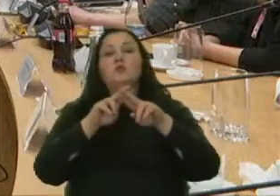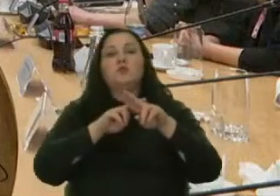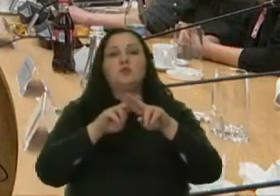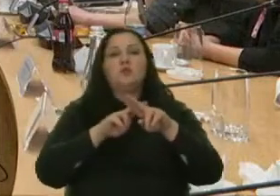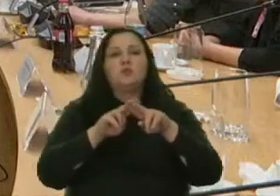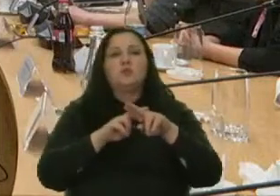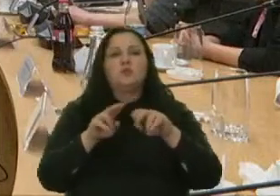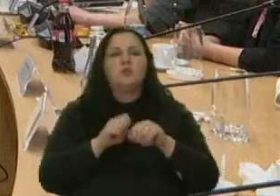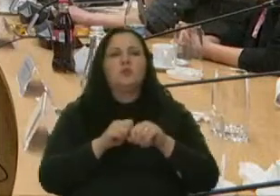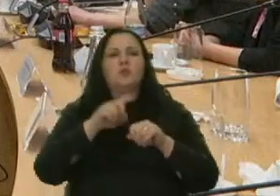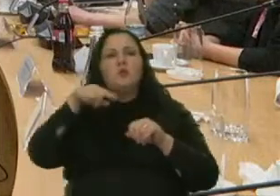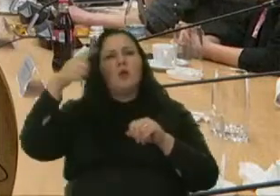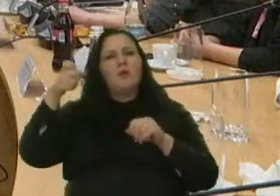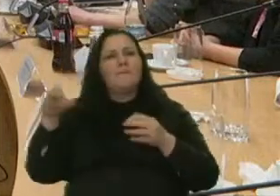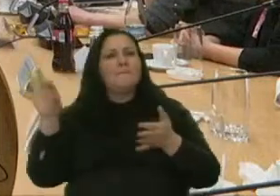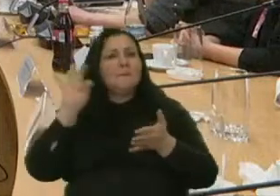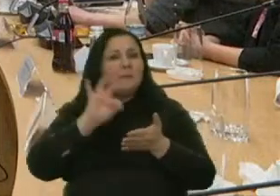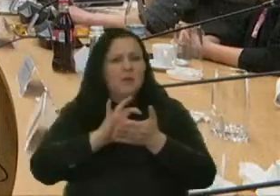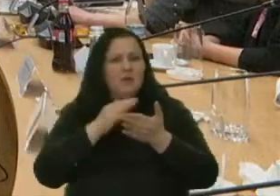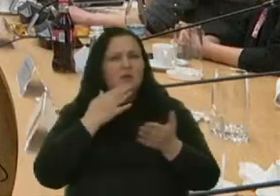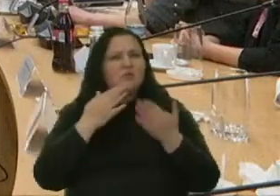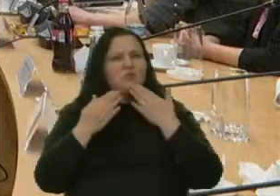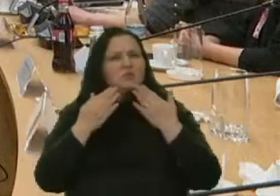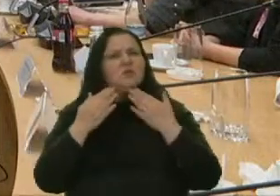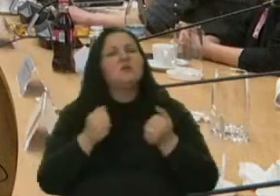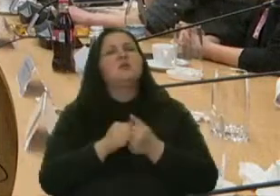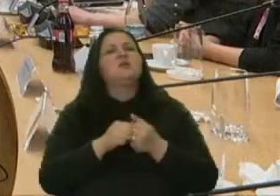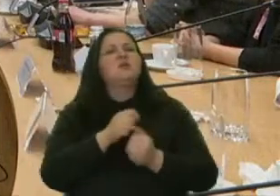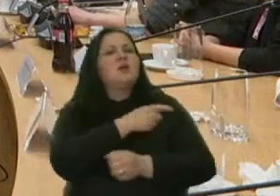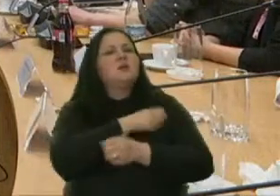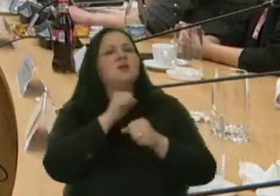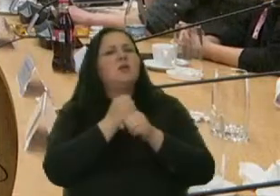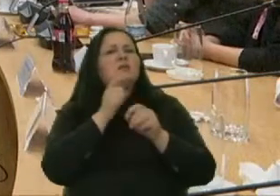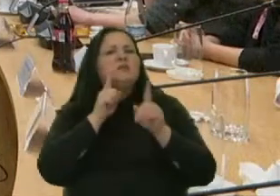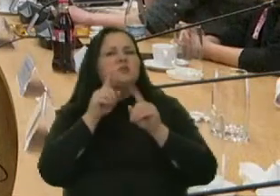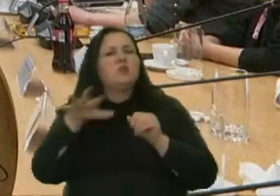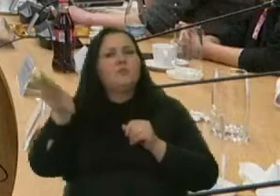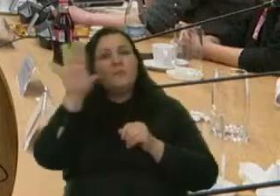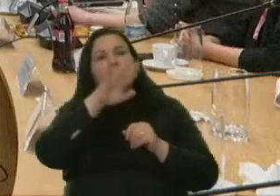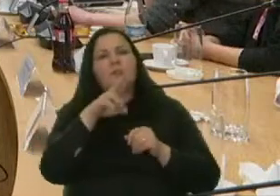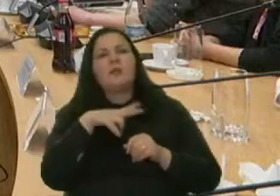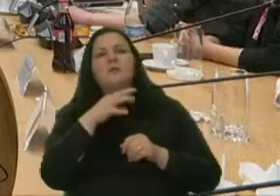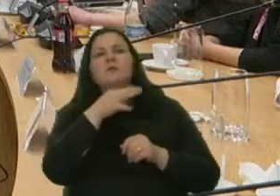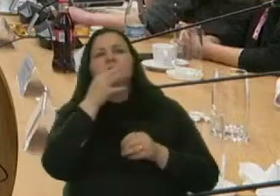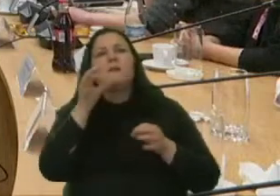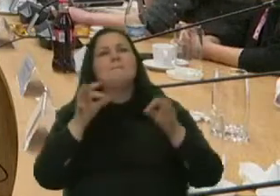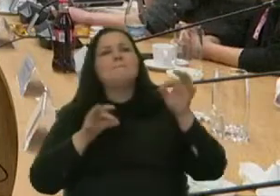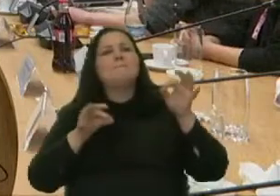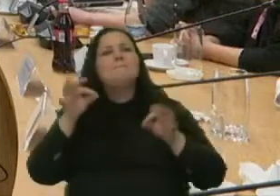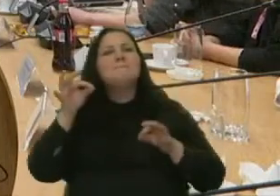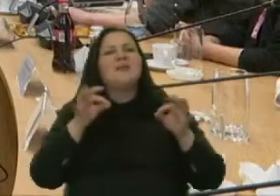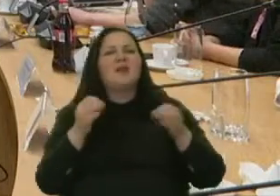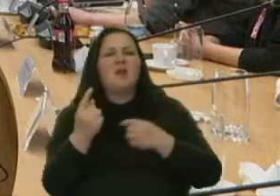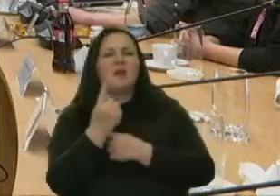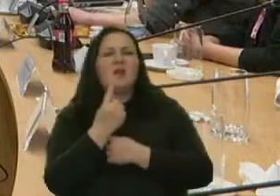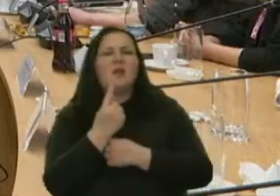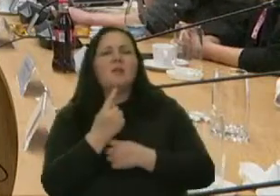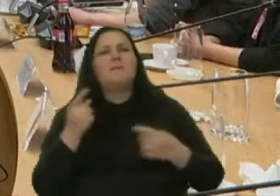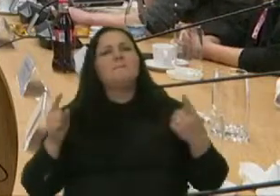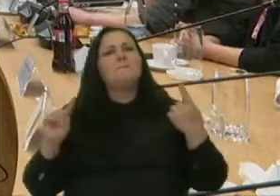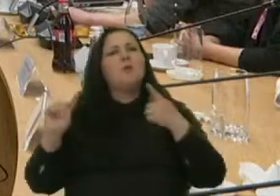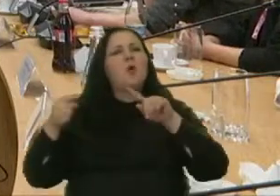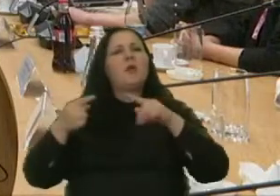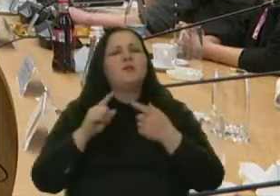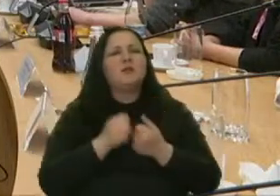alt care au fost prezenți la ședințele de consiliu sau la dezbaterea publică care au spus că este un proces clientelar politic procesul de